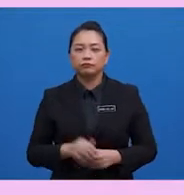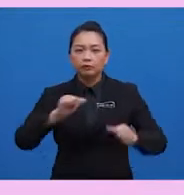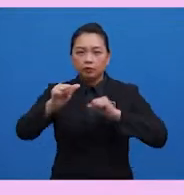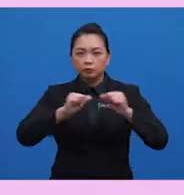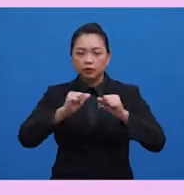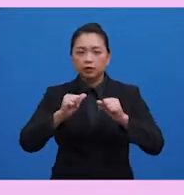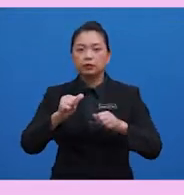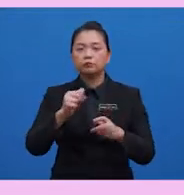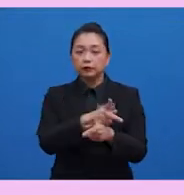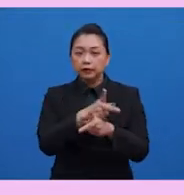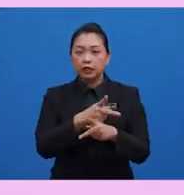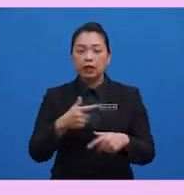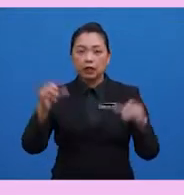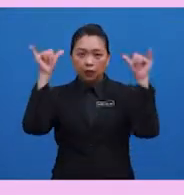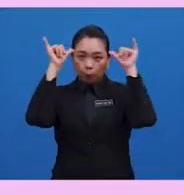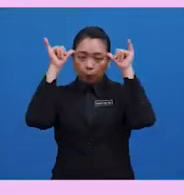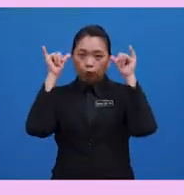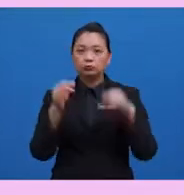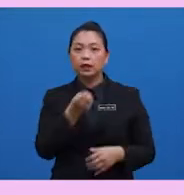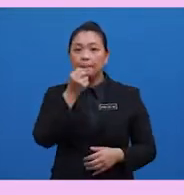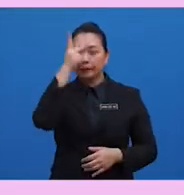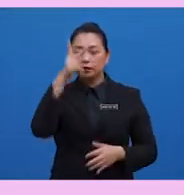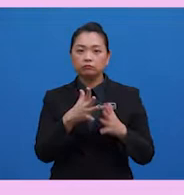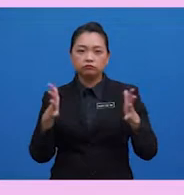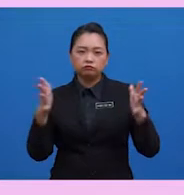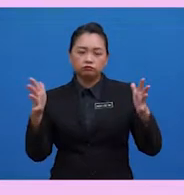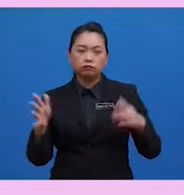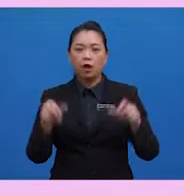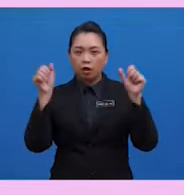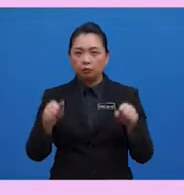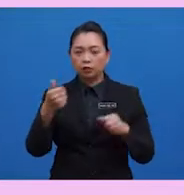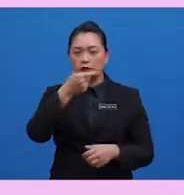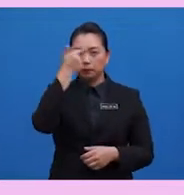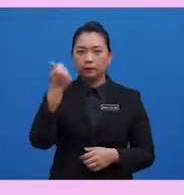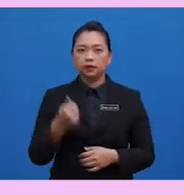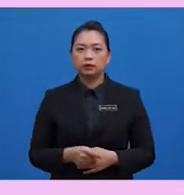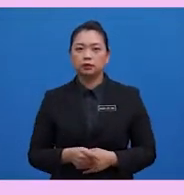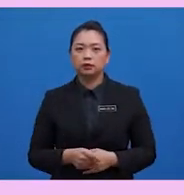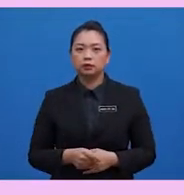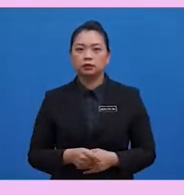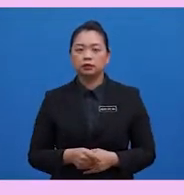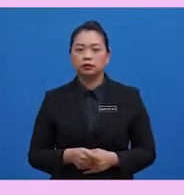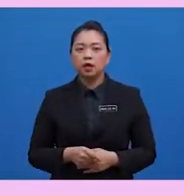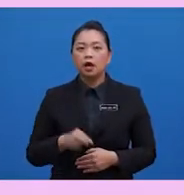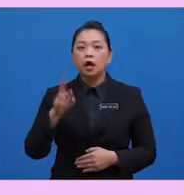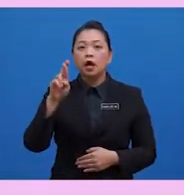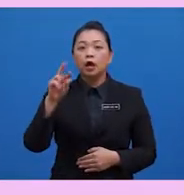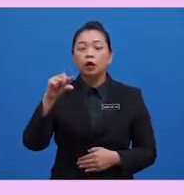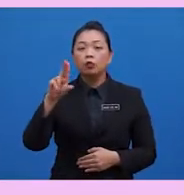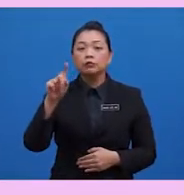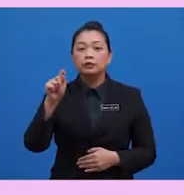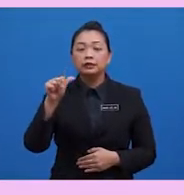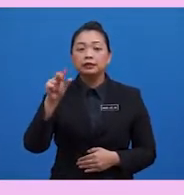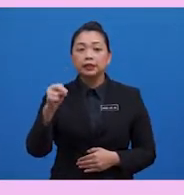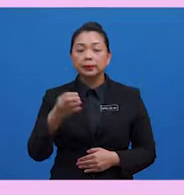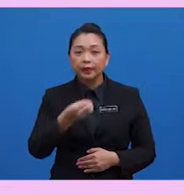Aktiviti penternakan lembu dan kambing secara besar-besaran juga boleh menyebabkan ragutan rumput yang berlebihan